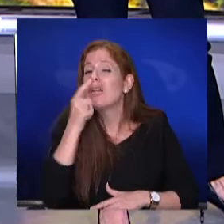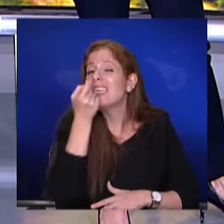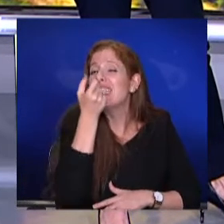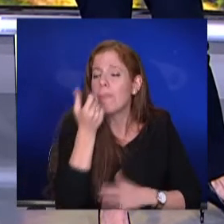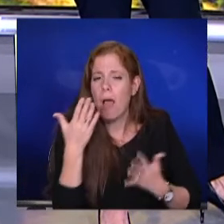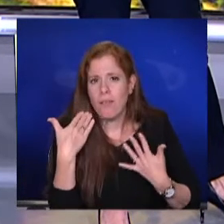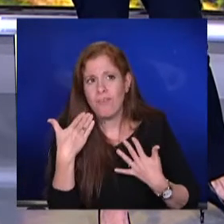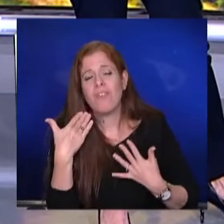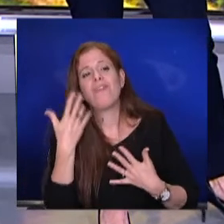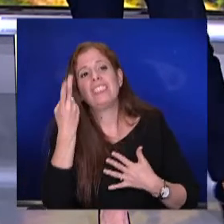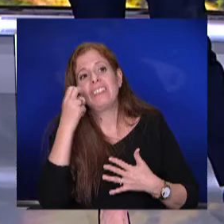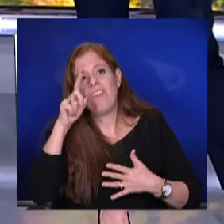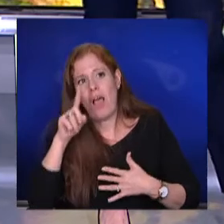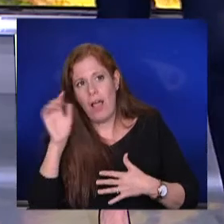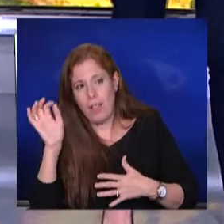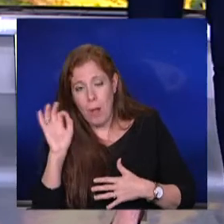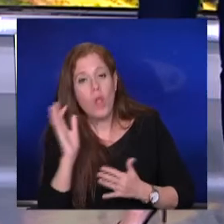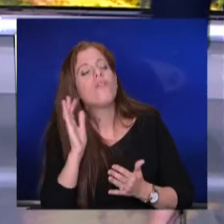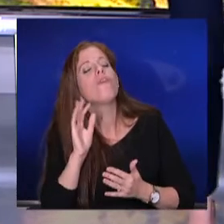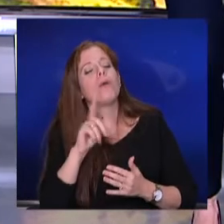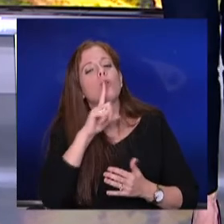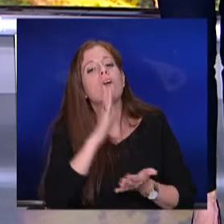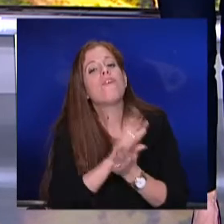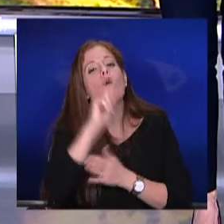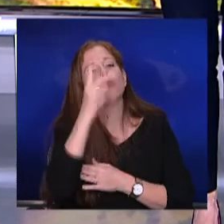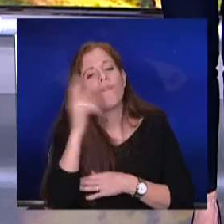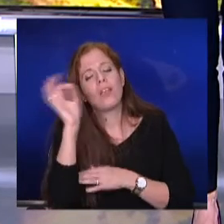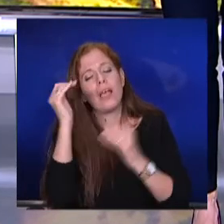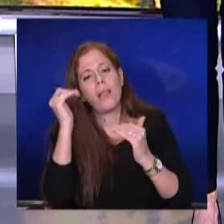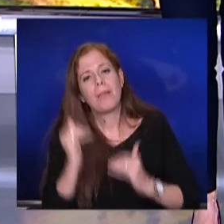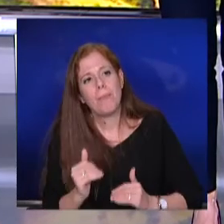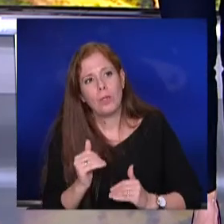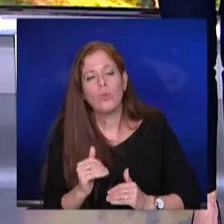21 מעלות בירושלים, ובשני כבר שוב ירידה בטמפרטורות. עד כאן, וערב טוב.